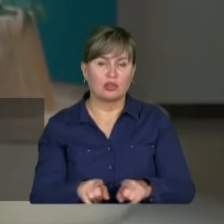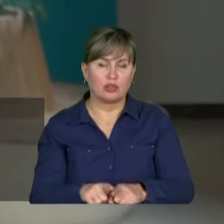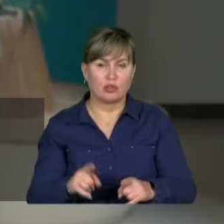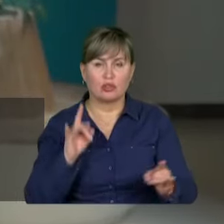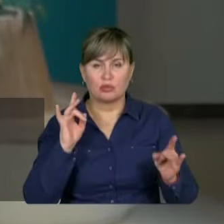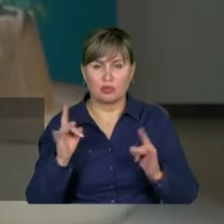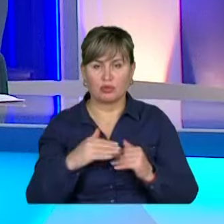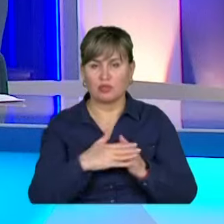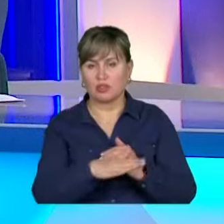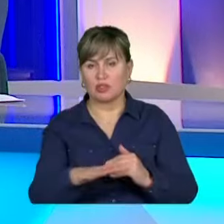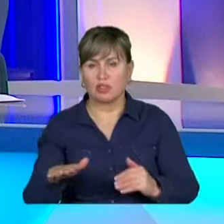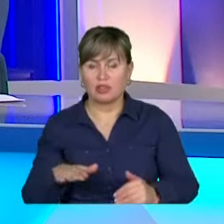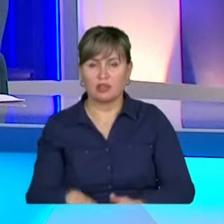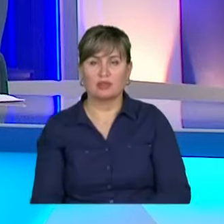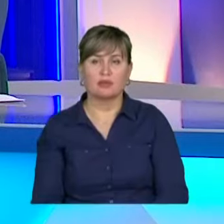со сцены.